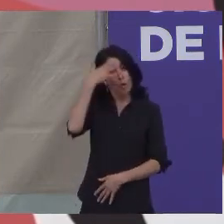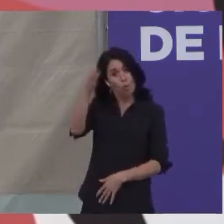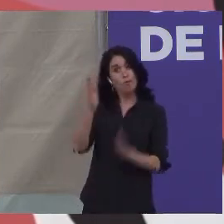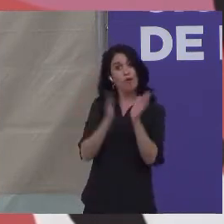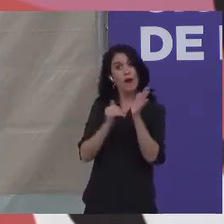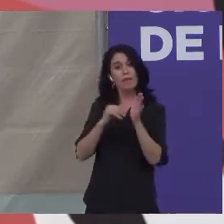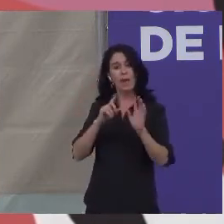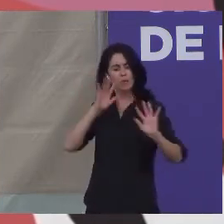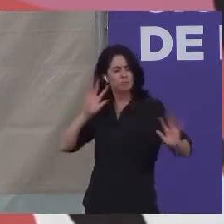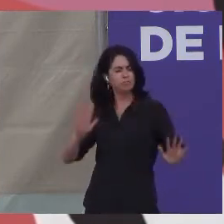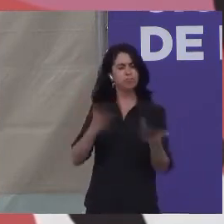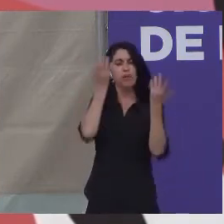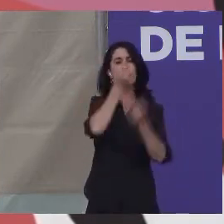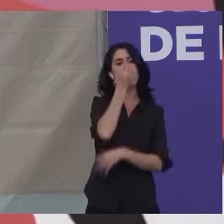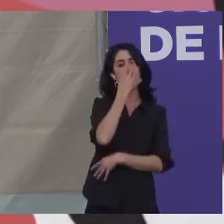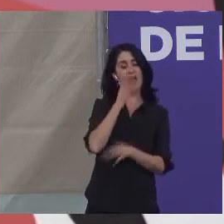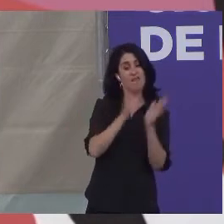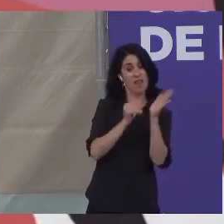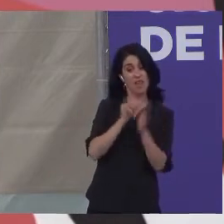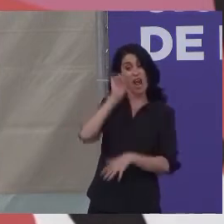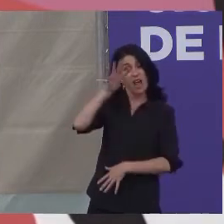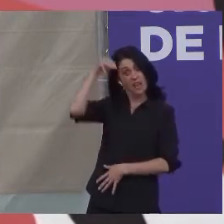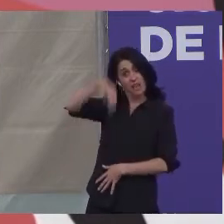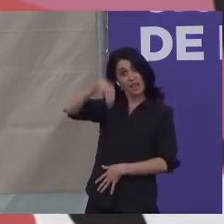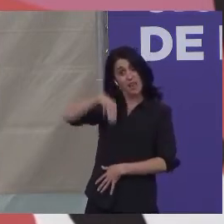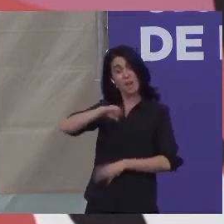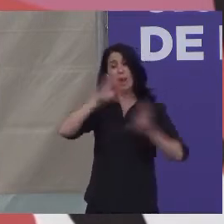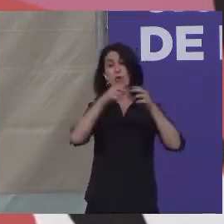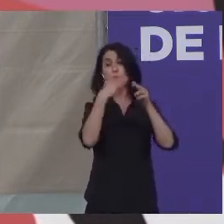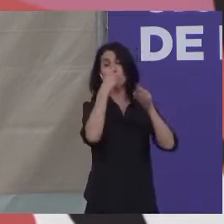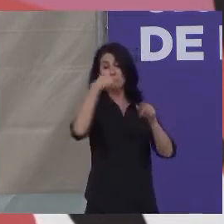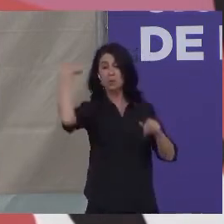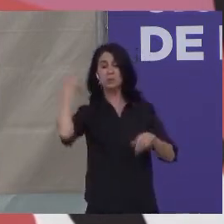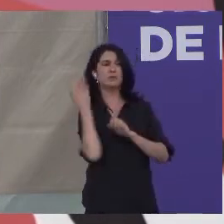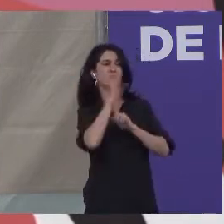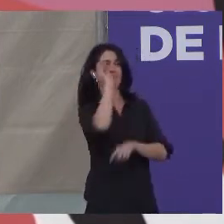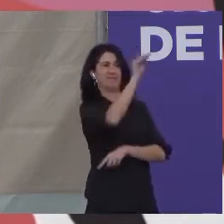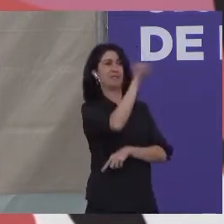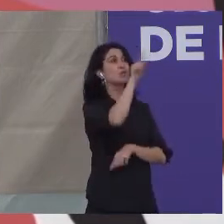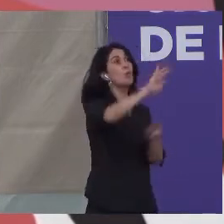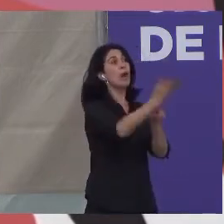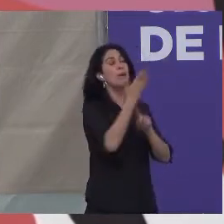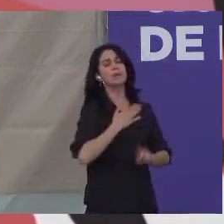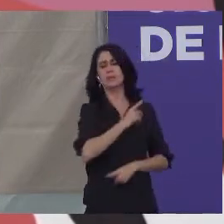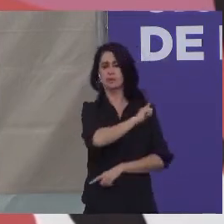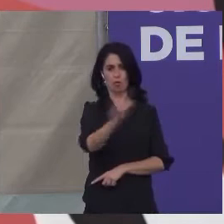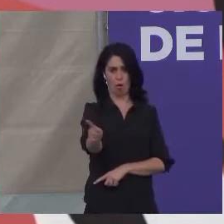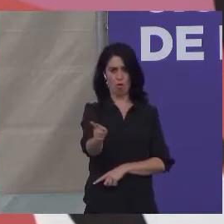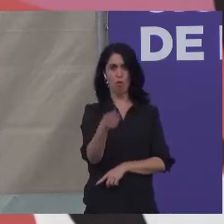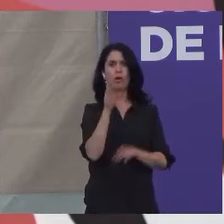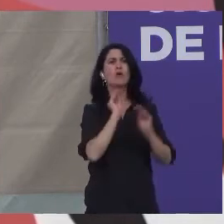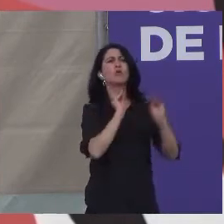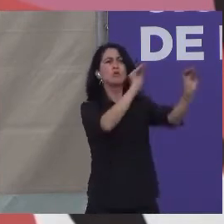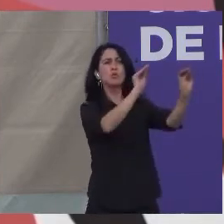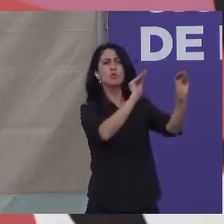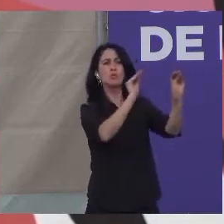a la primavera valenciana i al 15M els vam dir als vells partits que no ens representaven, que els nostres somnis no cabien a les seues